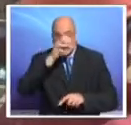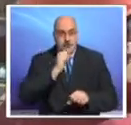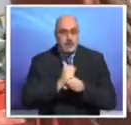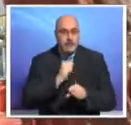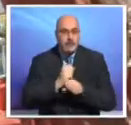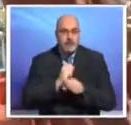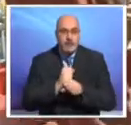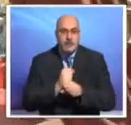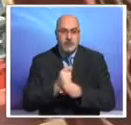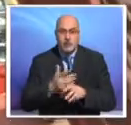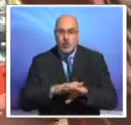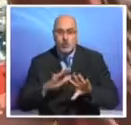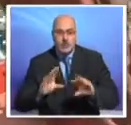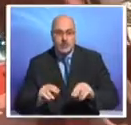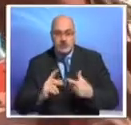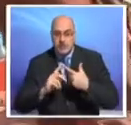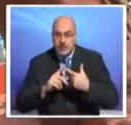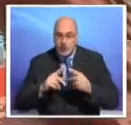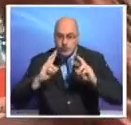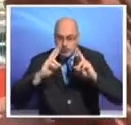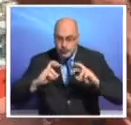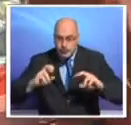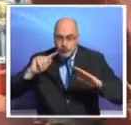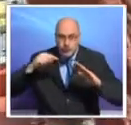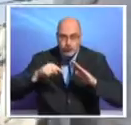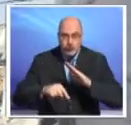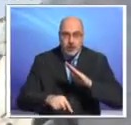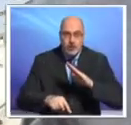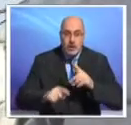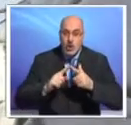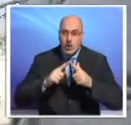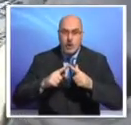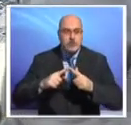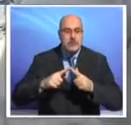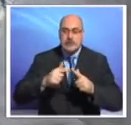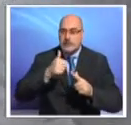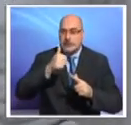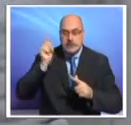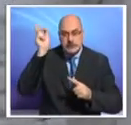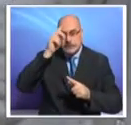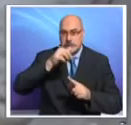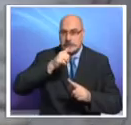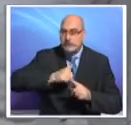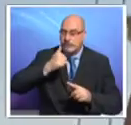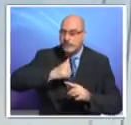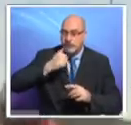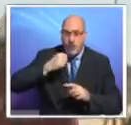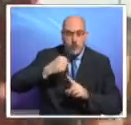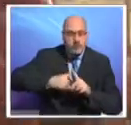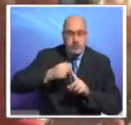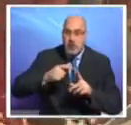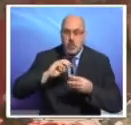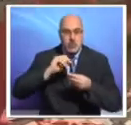في الورشات، وعملية التنقيب وما يصاحبها من جهد عضلي وفكري لم تكن